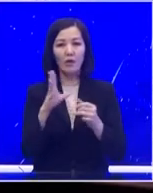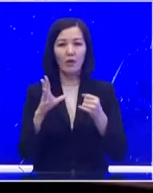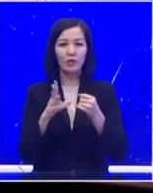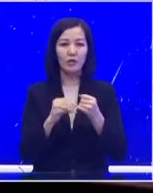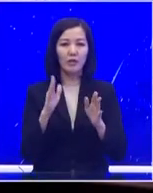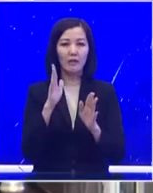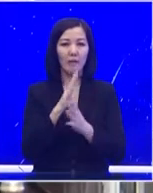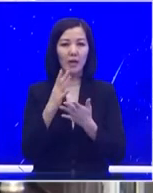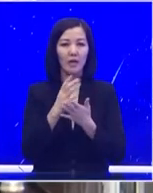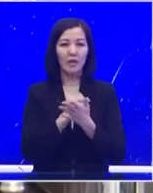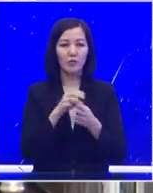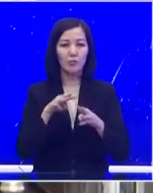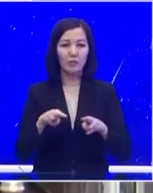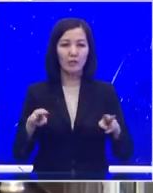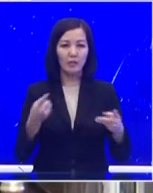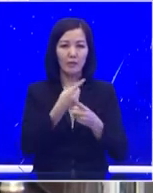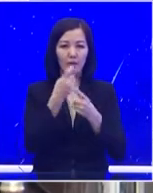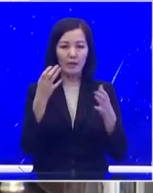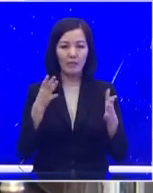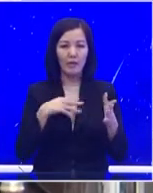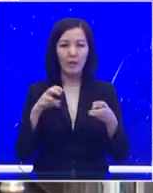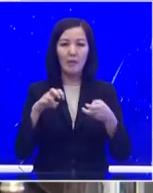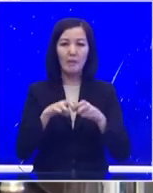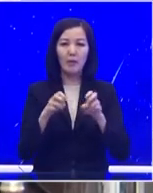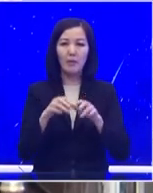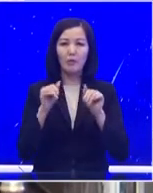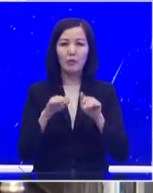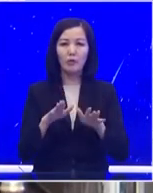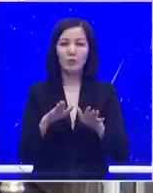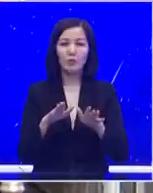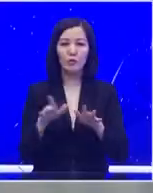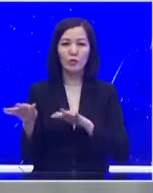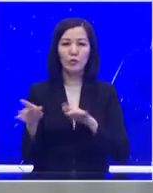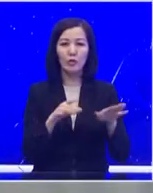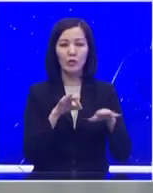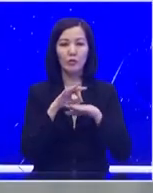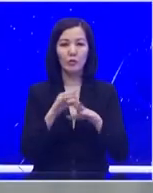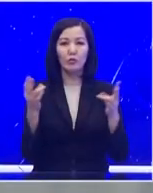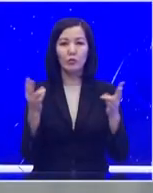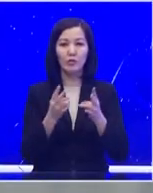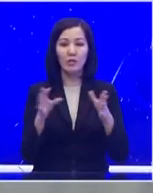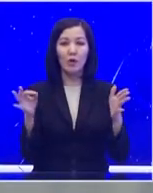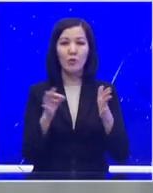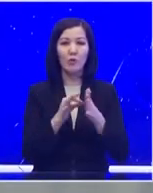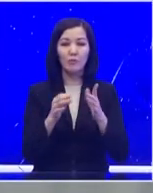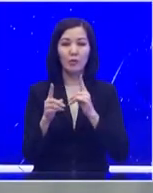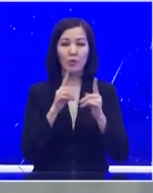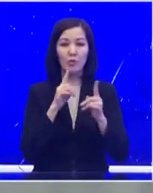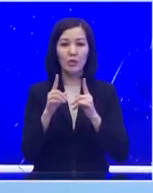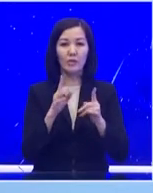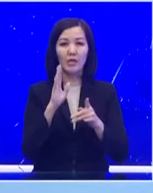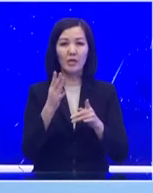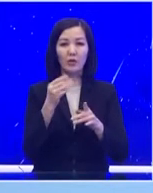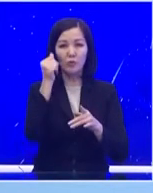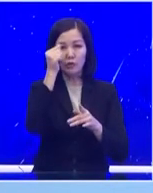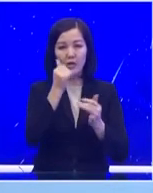табиғи ресурстар министрі мәлімдеді. Айтуынша, проблеманың шешу үшін кешенді шаралар жүргізілуі тиіс. Осы мақсатта отырыста алдағы 4